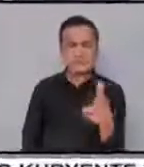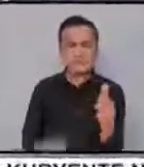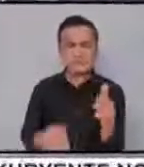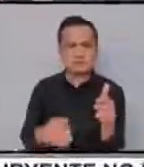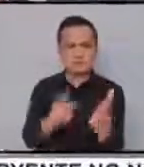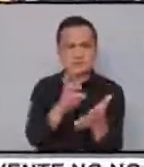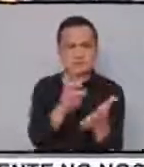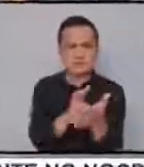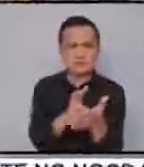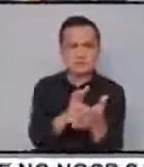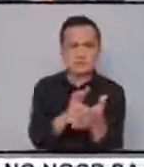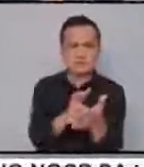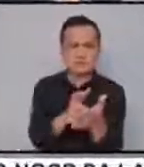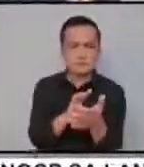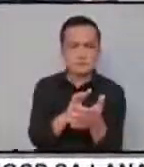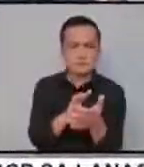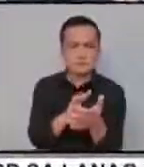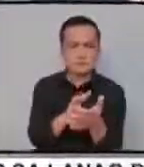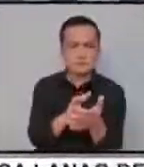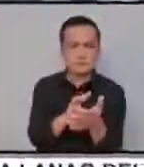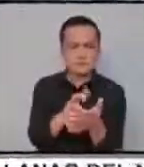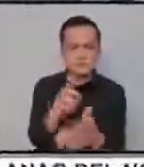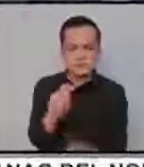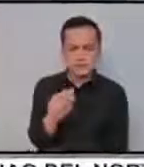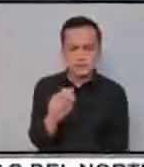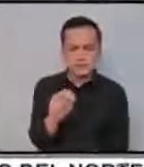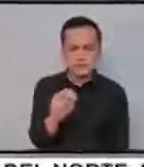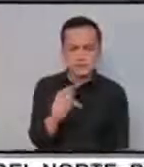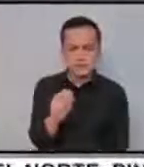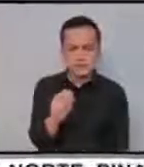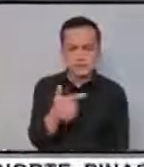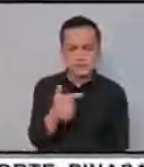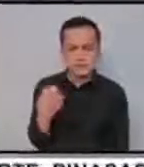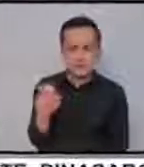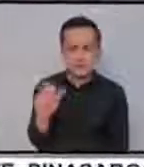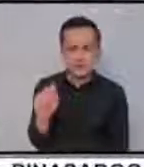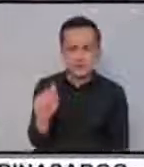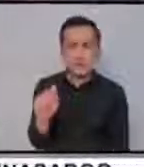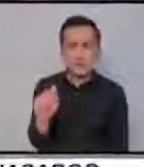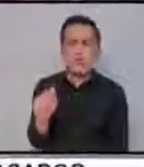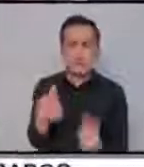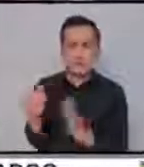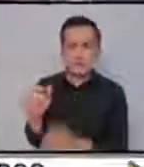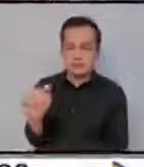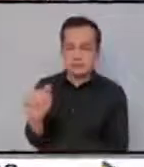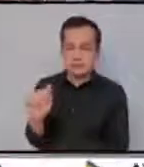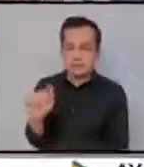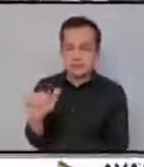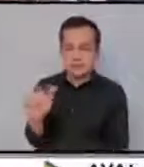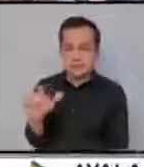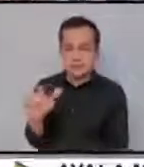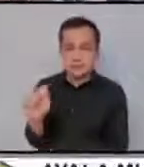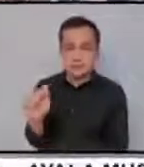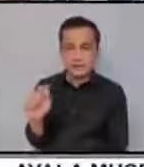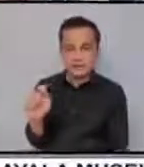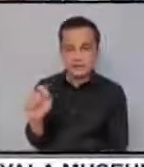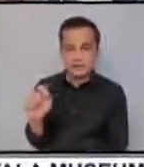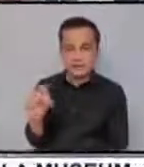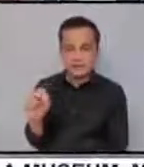at Holy Spirit, sa Maytandansora at sa Ayala Techno Hub. Ngayon, sa oras na ito, mahaba ang pila